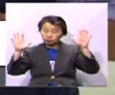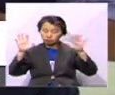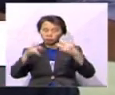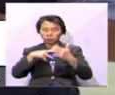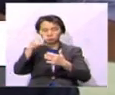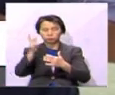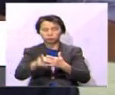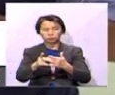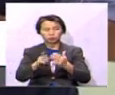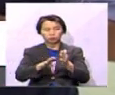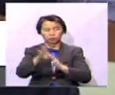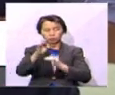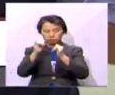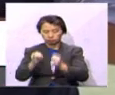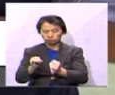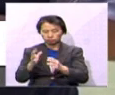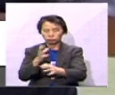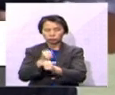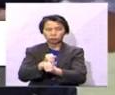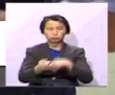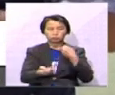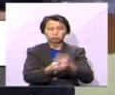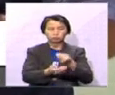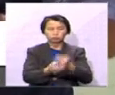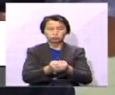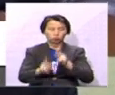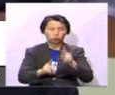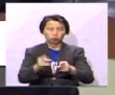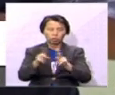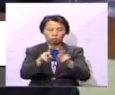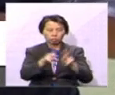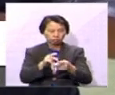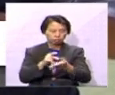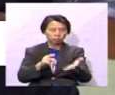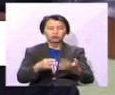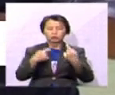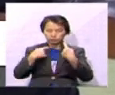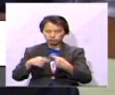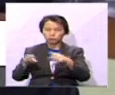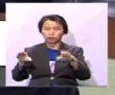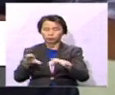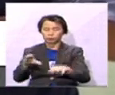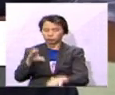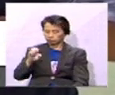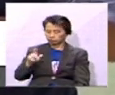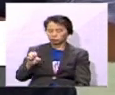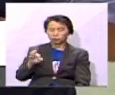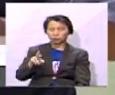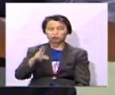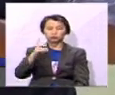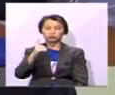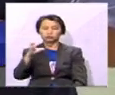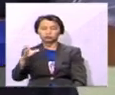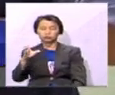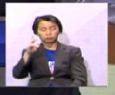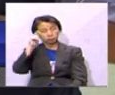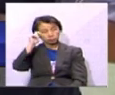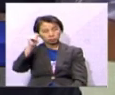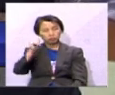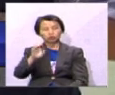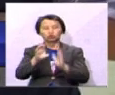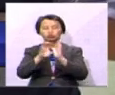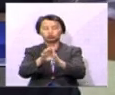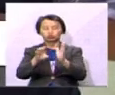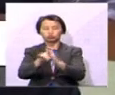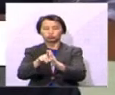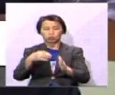pembangunan insan untuk menjanakan lagi sumber pendapatan penduduk telah dan sedang dilaksanakan ECERDC di Terengganu. Salah satunya adalah